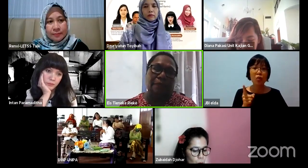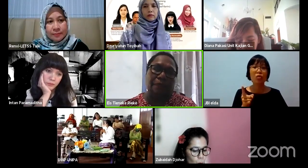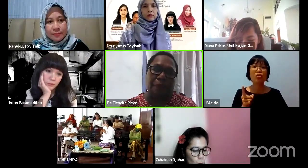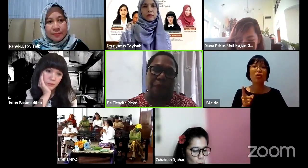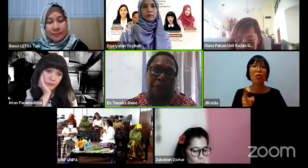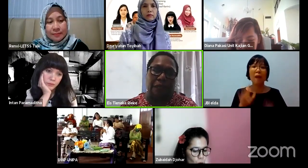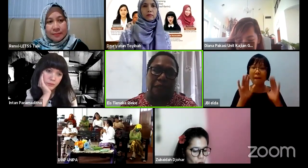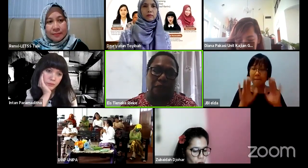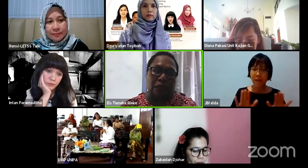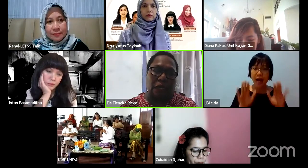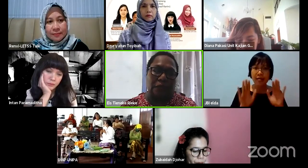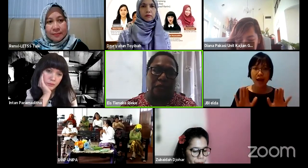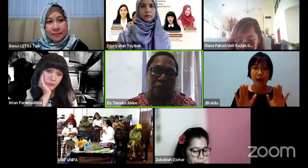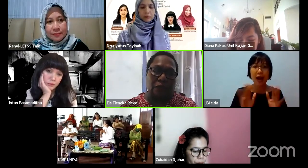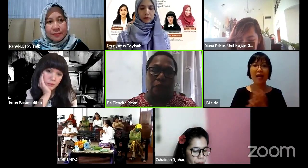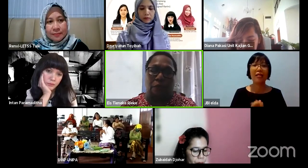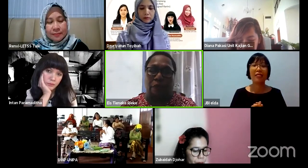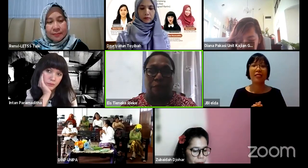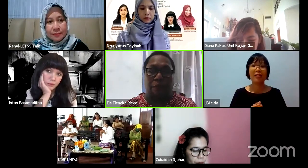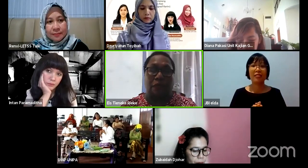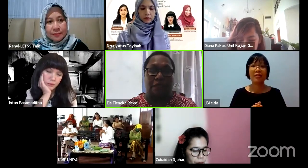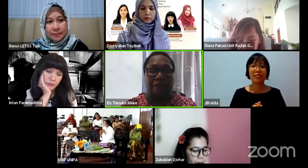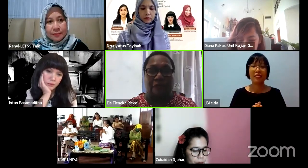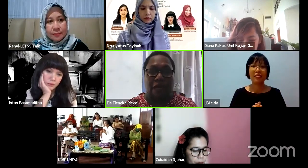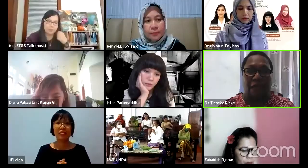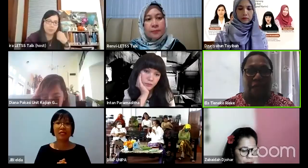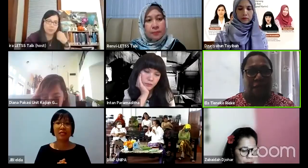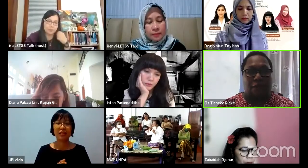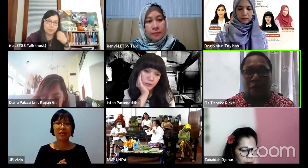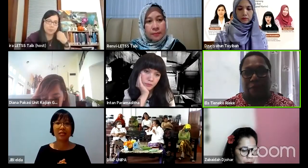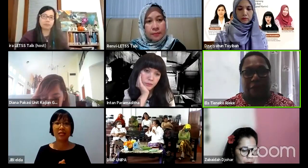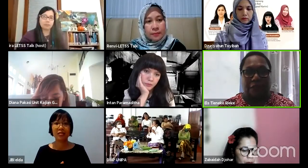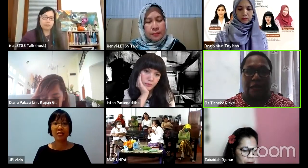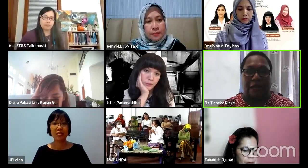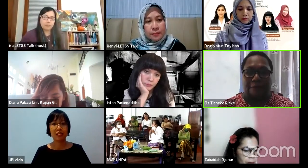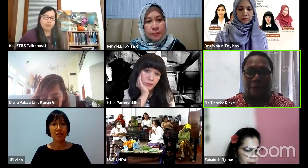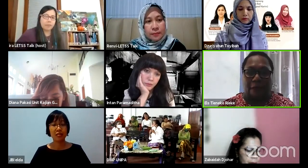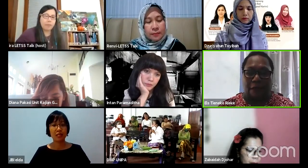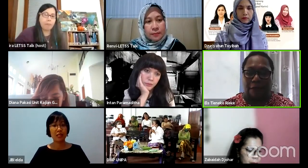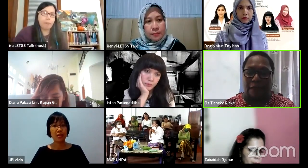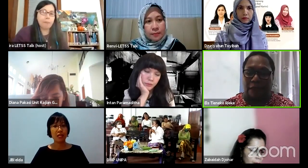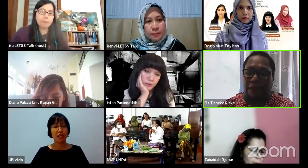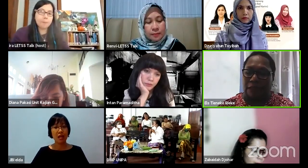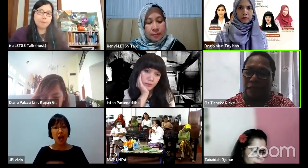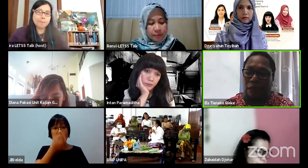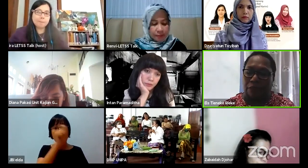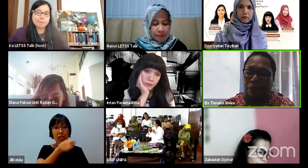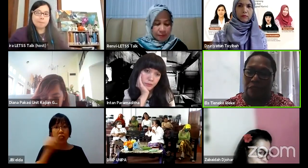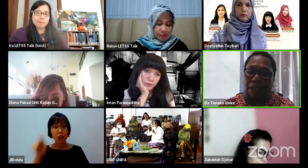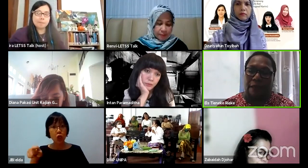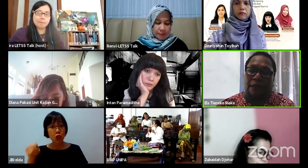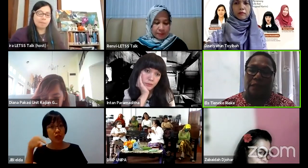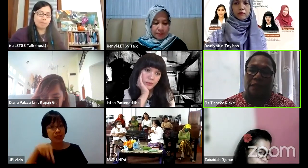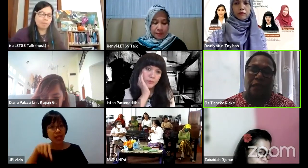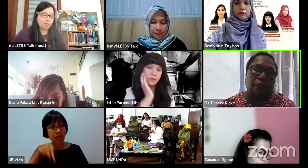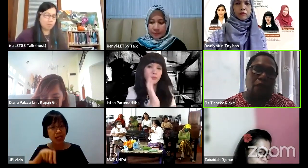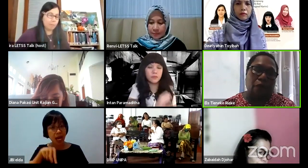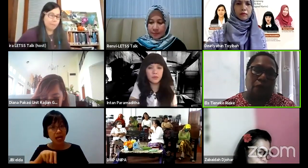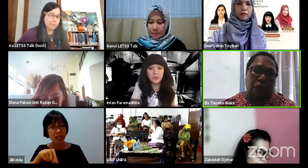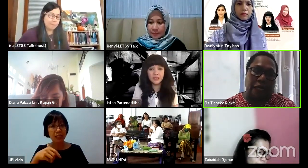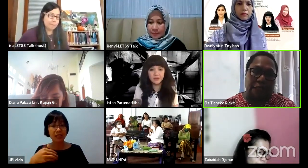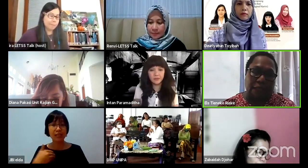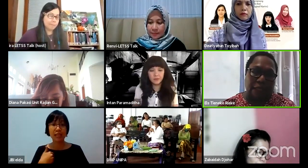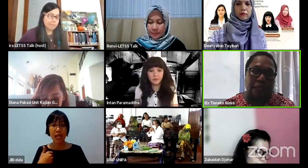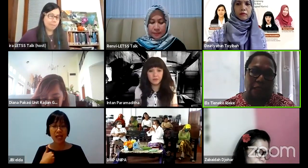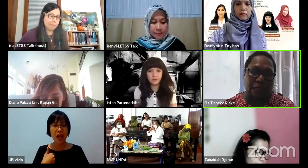ini kepemimpinan rektor sekarang saya harus akui bahwa lebih progresif ya soal pelecehan, karena saat ini saya tahu persis sedang